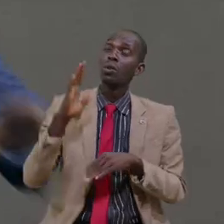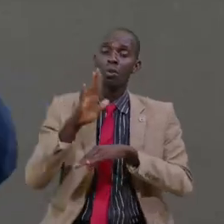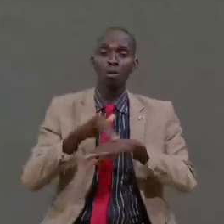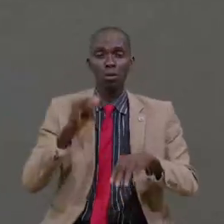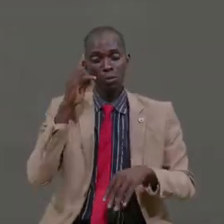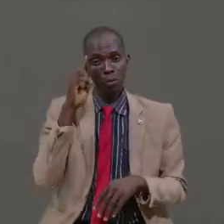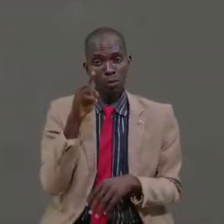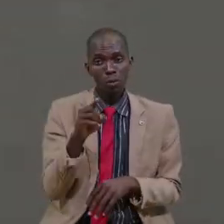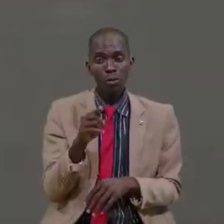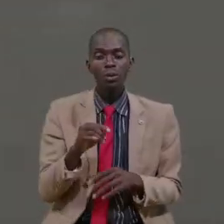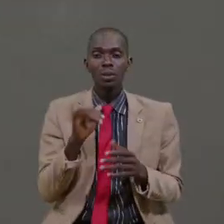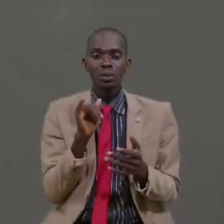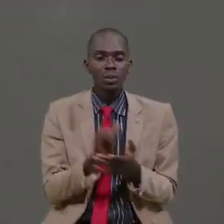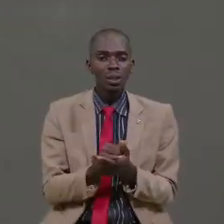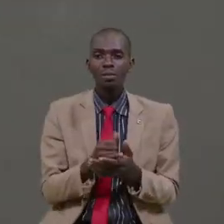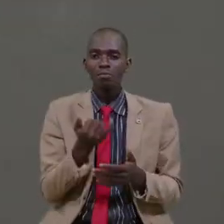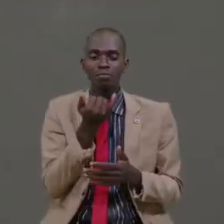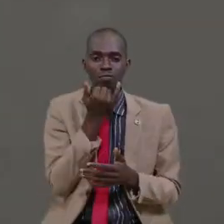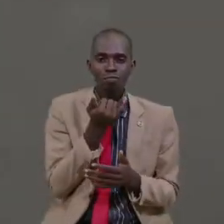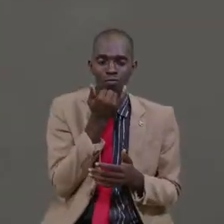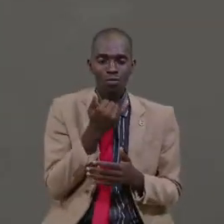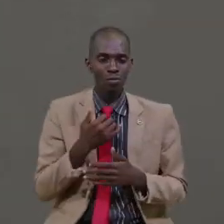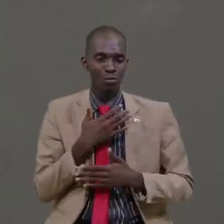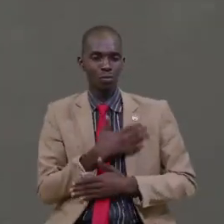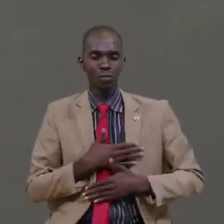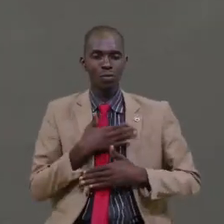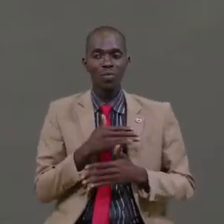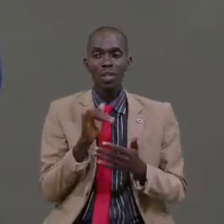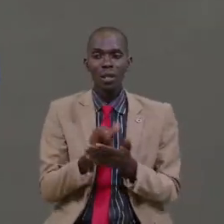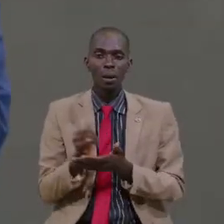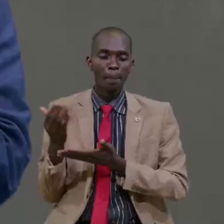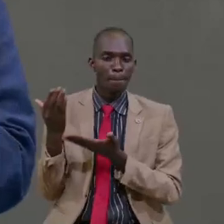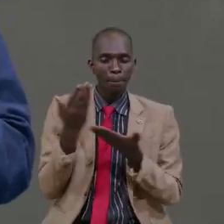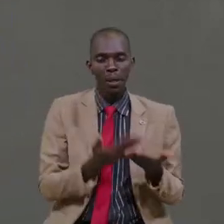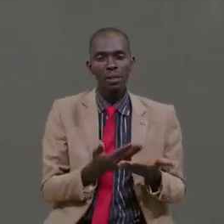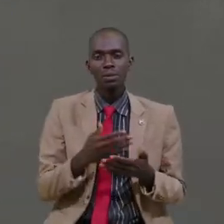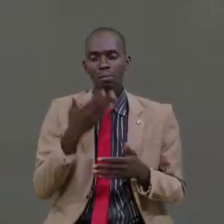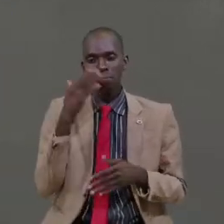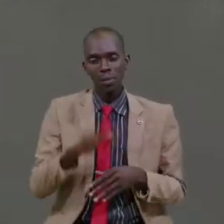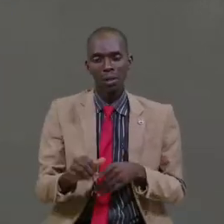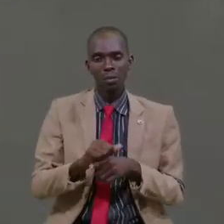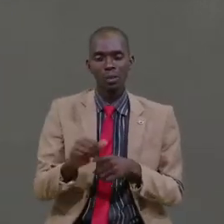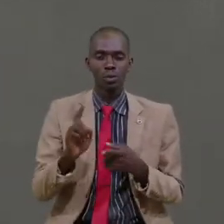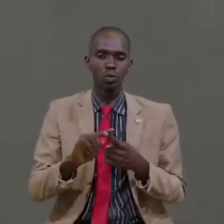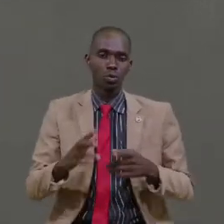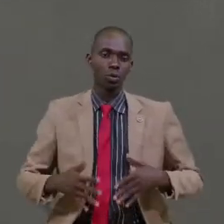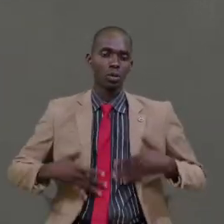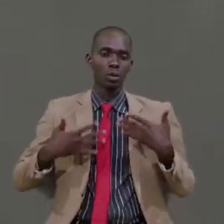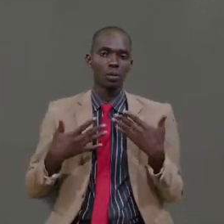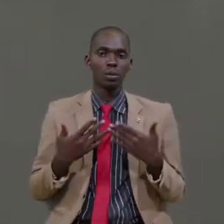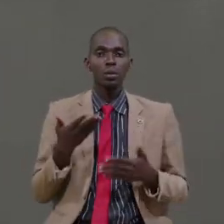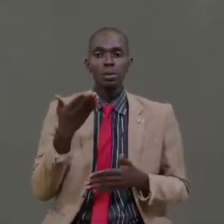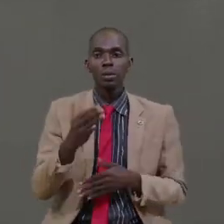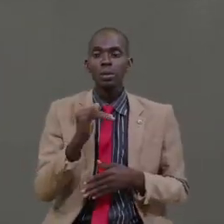quand tu aimes ta chair, cette jouissance illicite qui apporte la corruption dans ta vie, il y